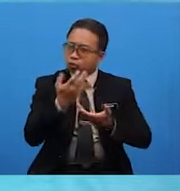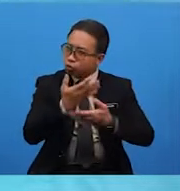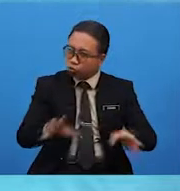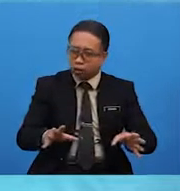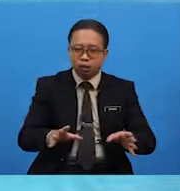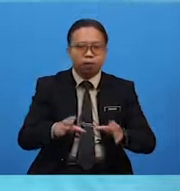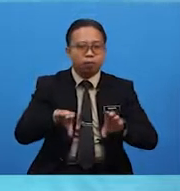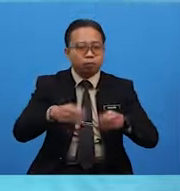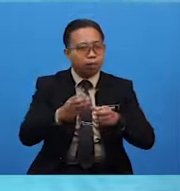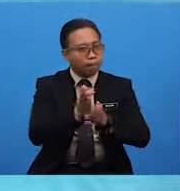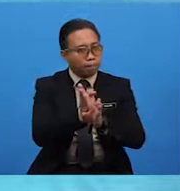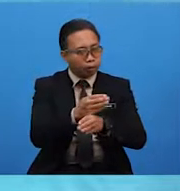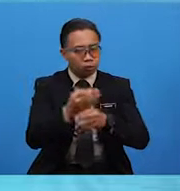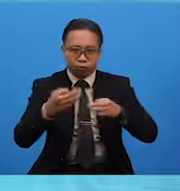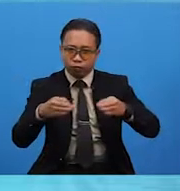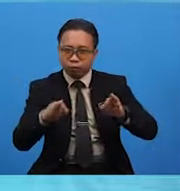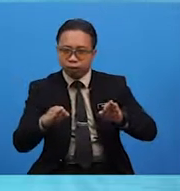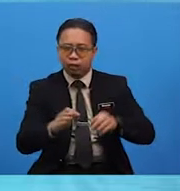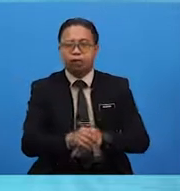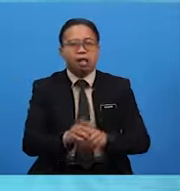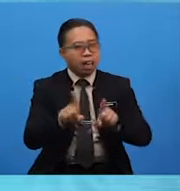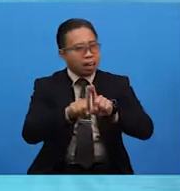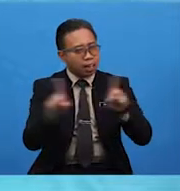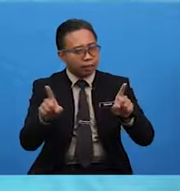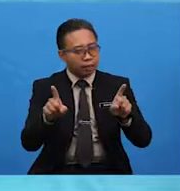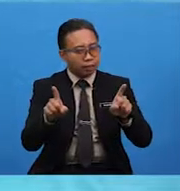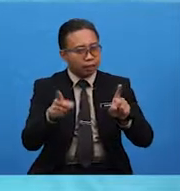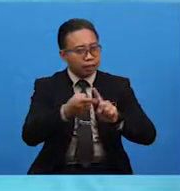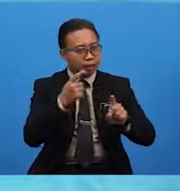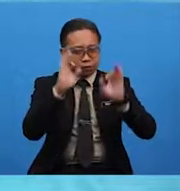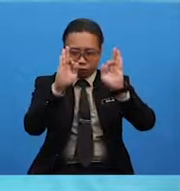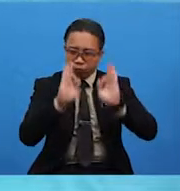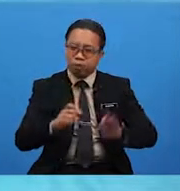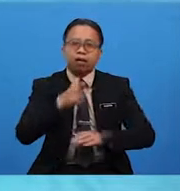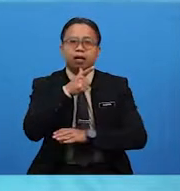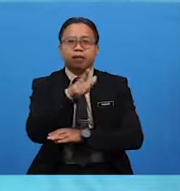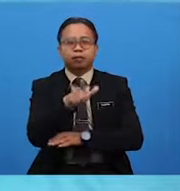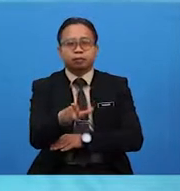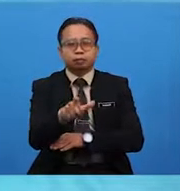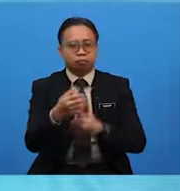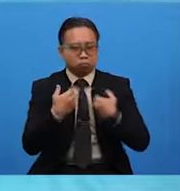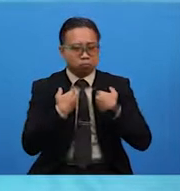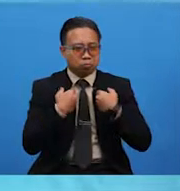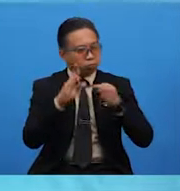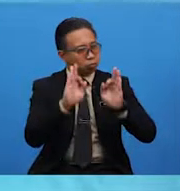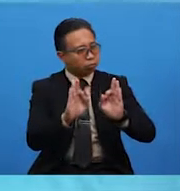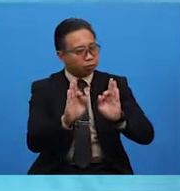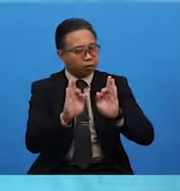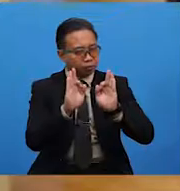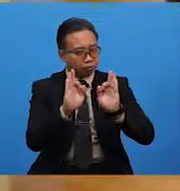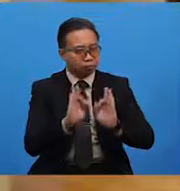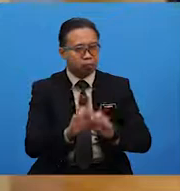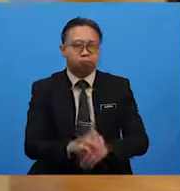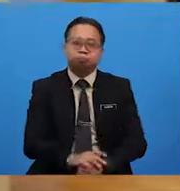dalam bentuk yang lebih bebas Setelah berbeza dari format tradisional yang mementingkan kesempurnaan Oke jadi jagoan untuk